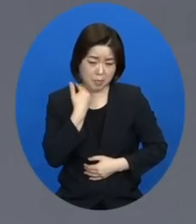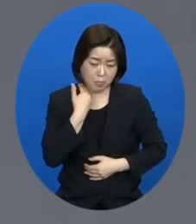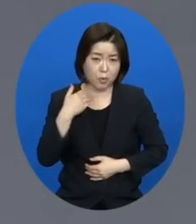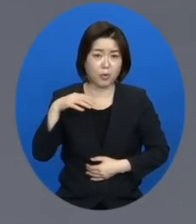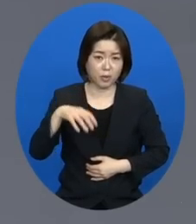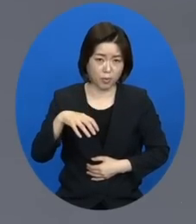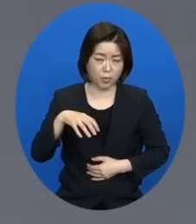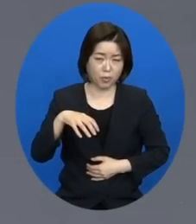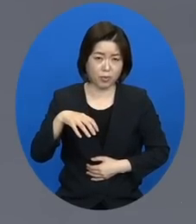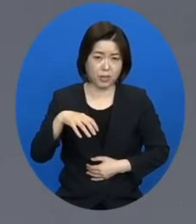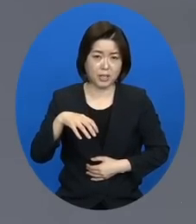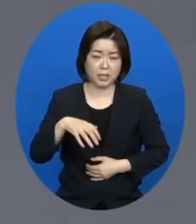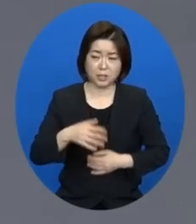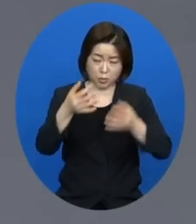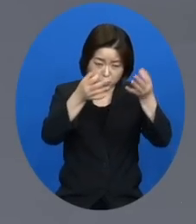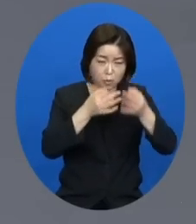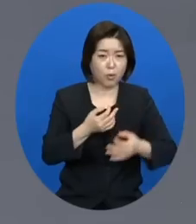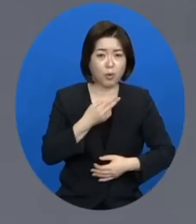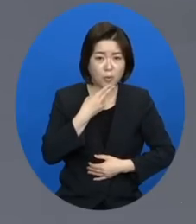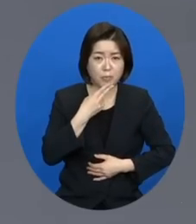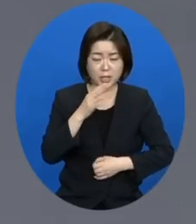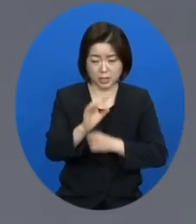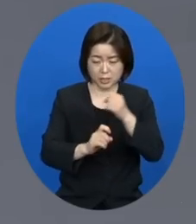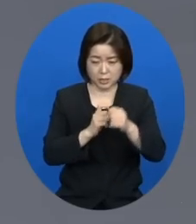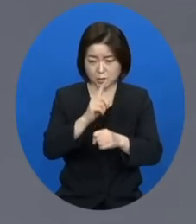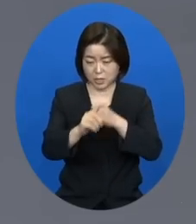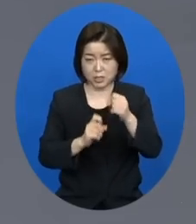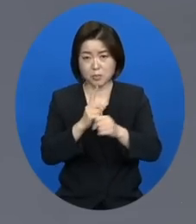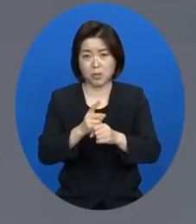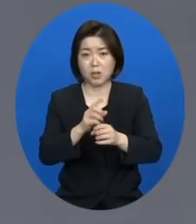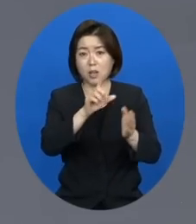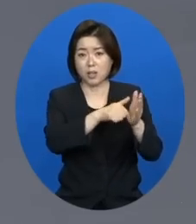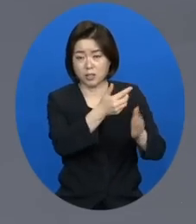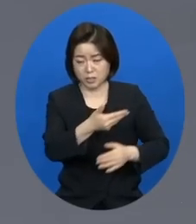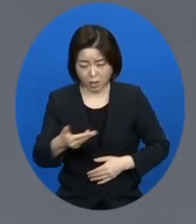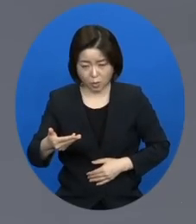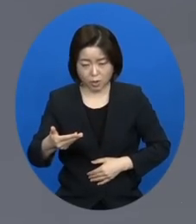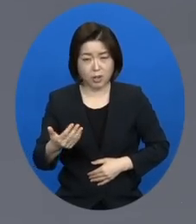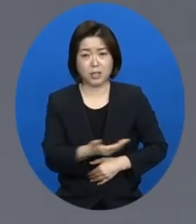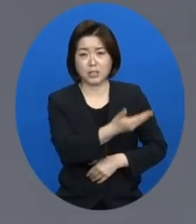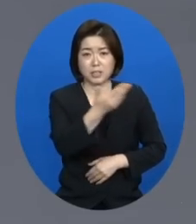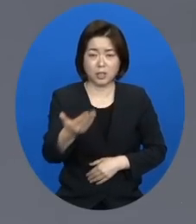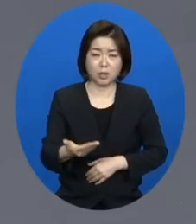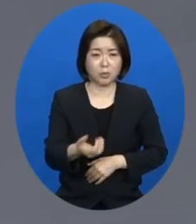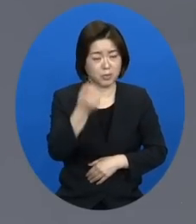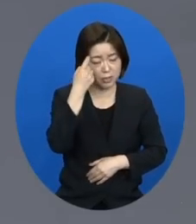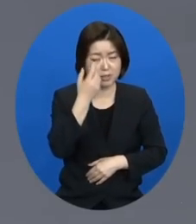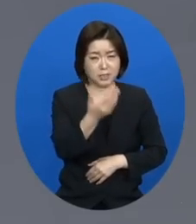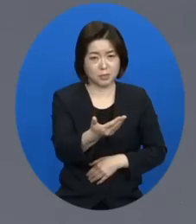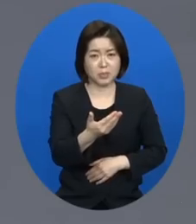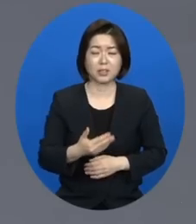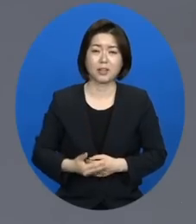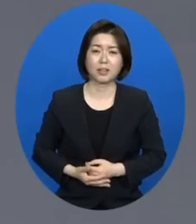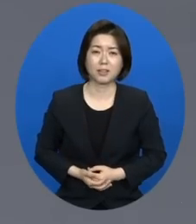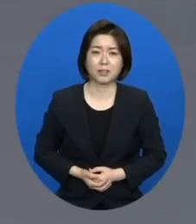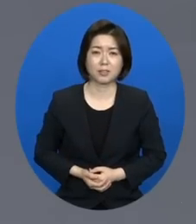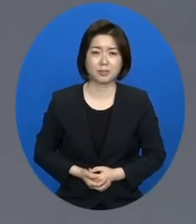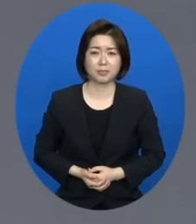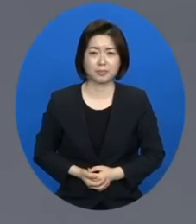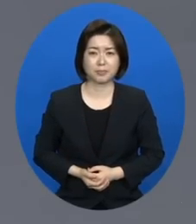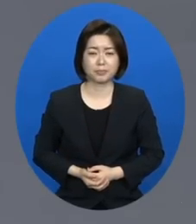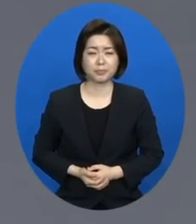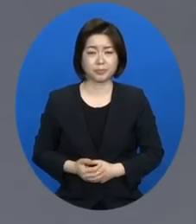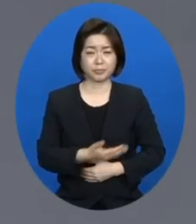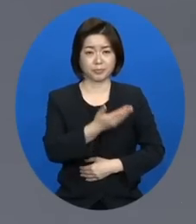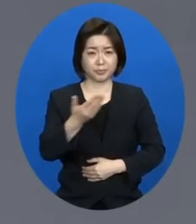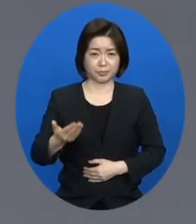아무도 주목하지 않는 그 10년의, 11년의 세월이 여러분들에게는 있느냐 하는 것입니다. 여러분